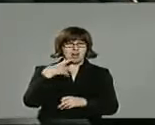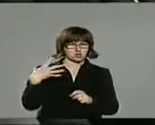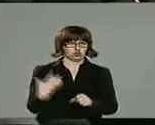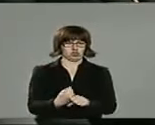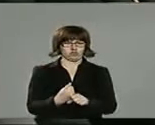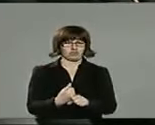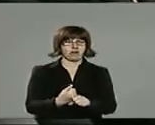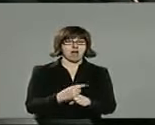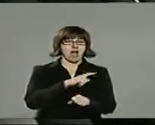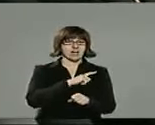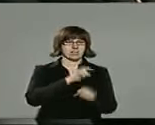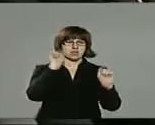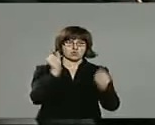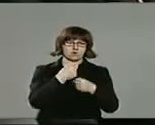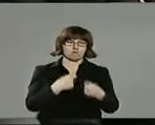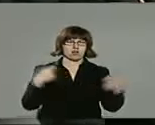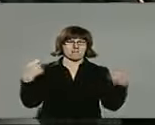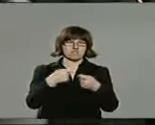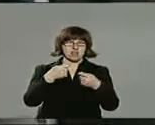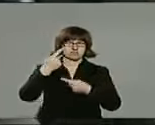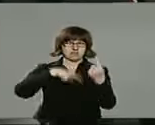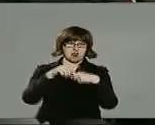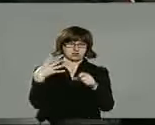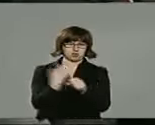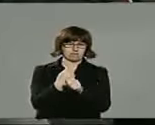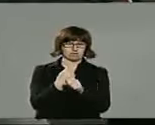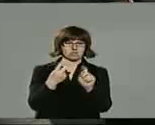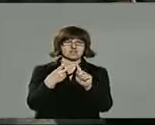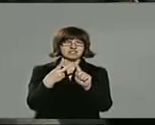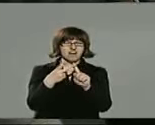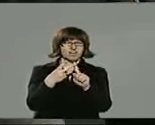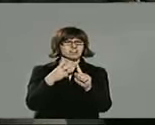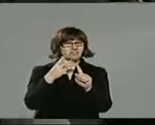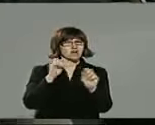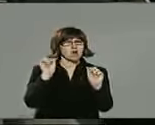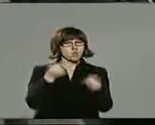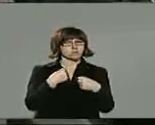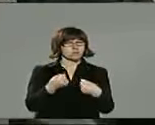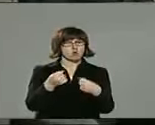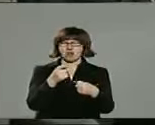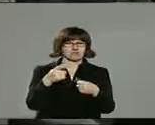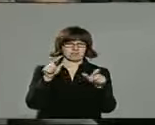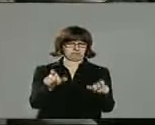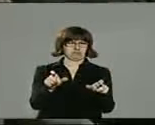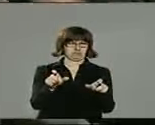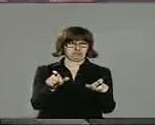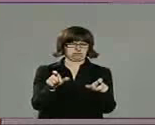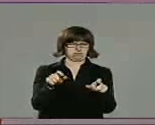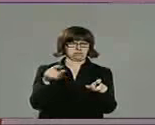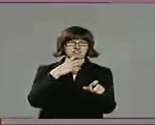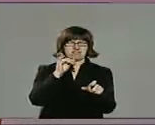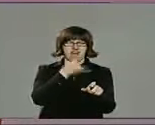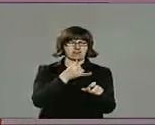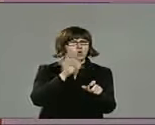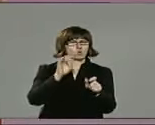hat eigentlich Unmögliches finanziell möglich gemacht und wirklich Unmögliches hat sie verhindert, liebe Genossinnen und Genossen. Das ist